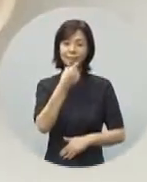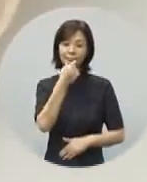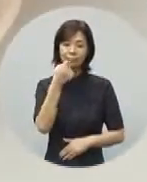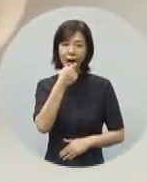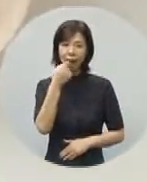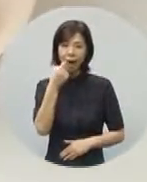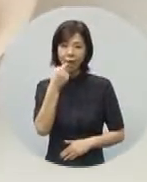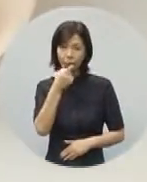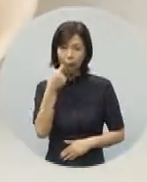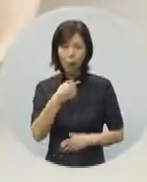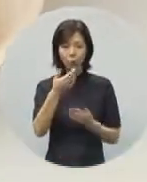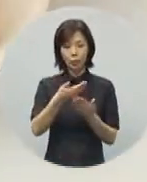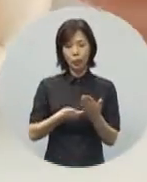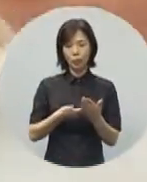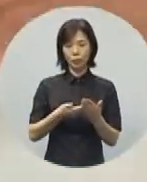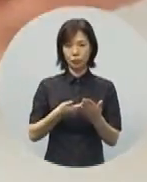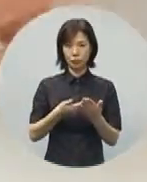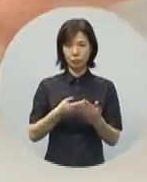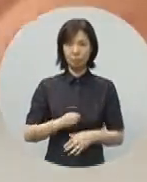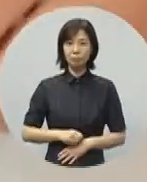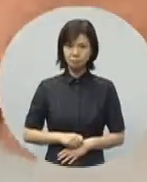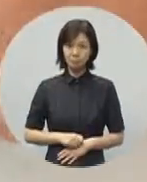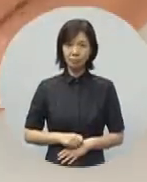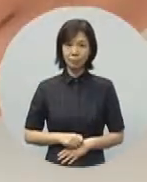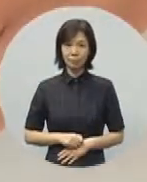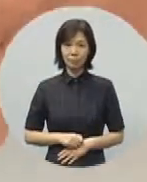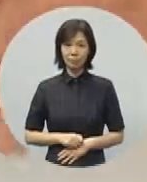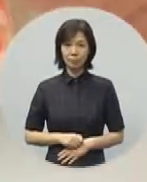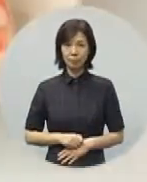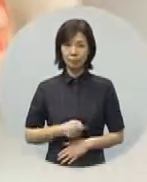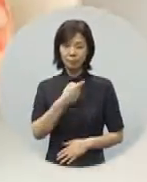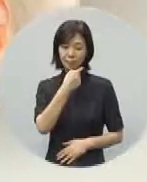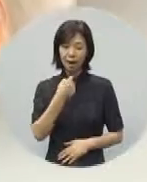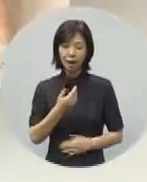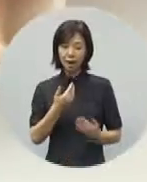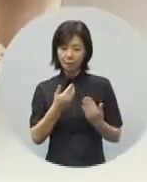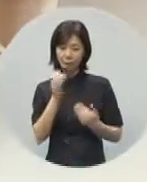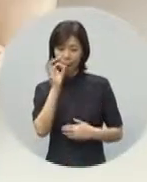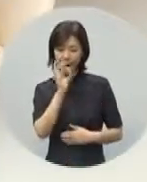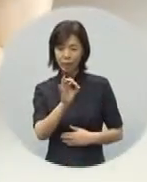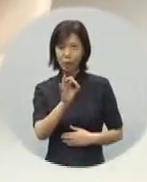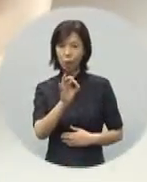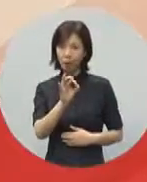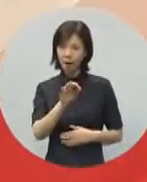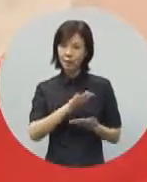ですね、赤いところを今度あの中に入れた時に赤が見えた方がいいので。